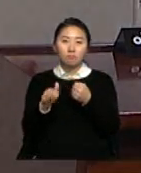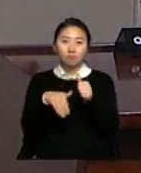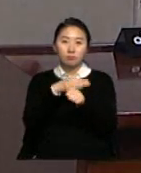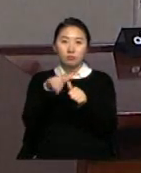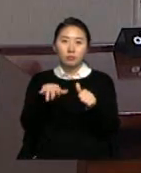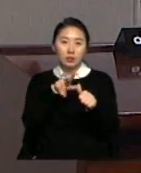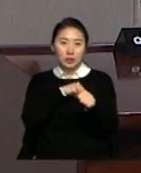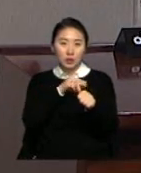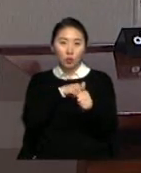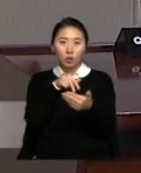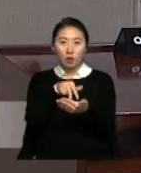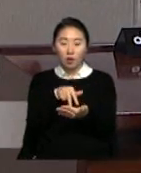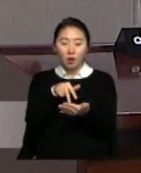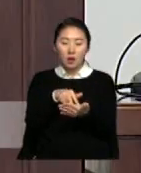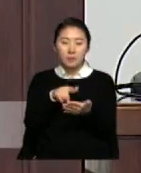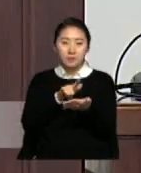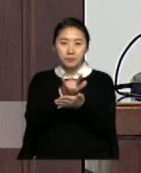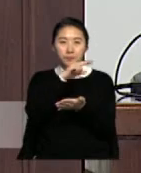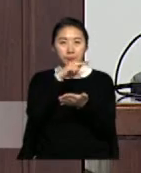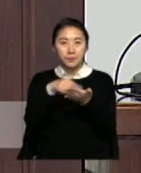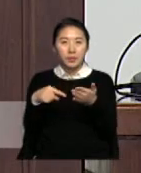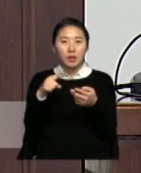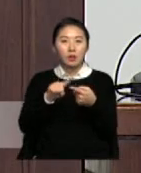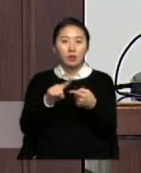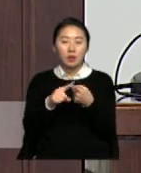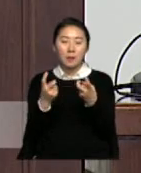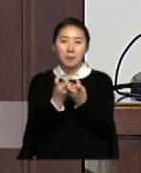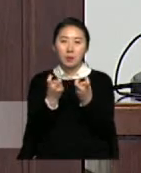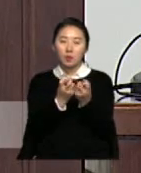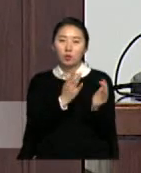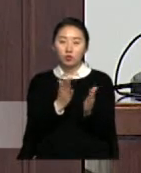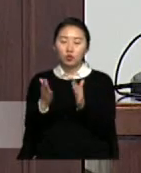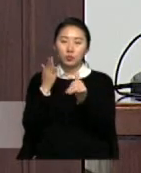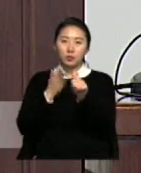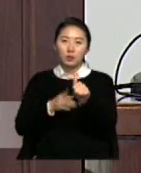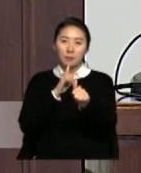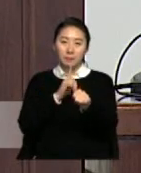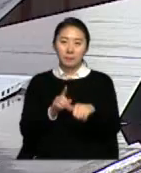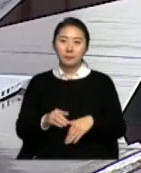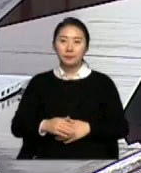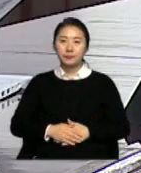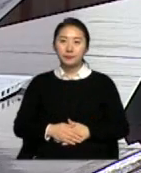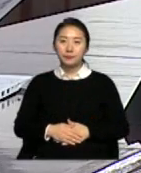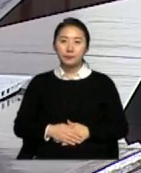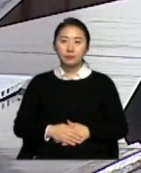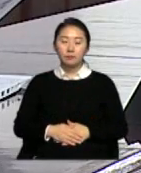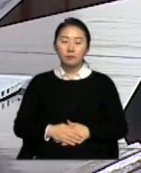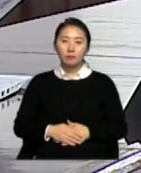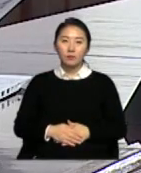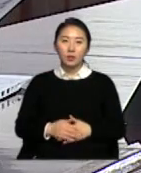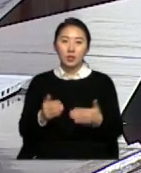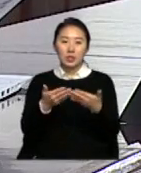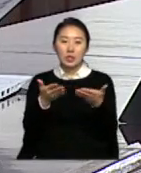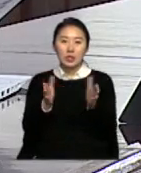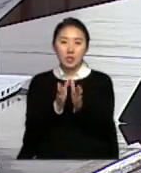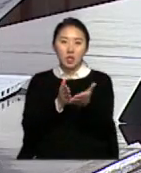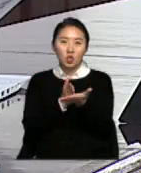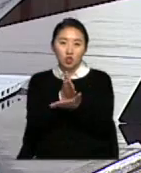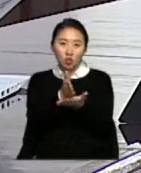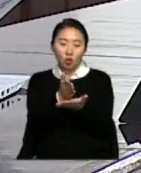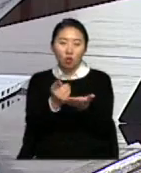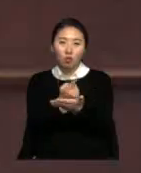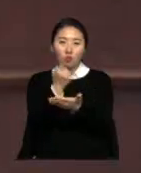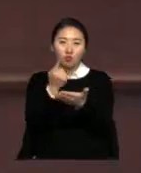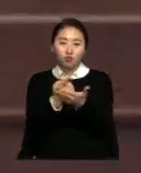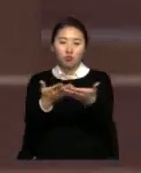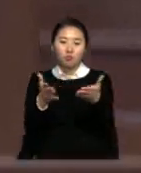이렇자 구의회에서는 항공기 피해에 대한 대책이 마련돼야 한다는 목소리도 일고 있습니다. 전담부서를 만들어 관련 법규 등을